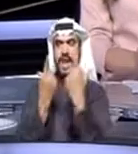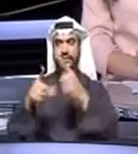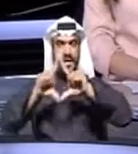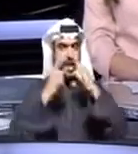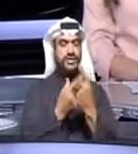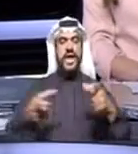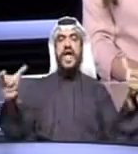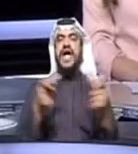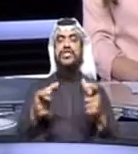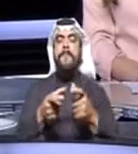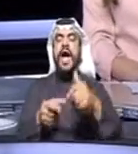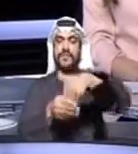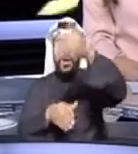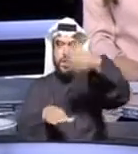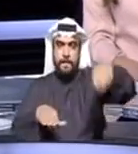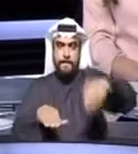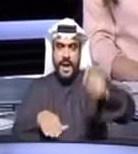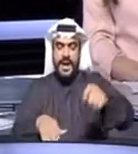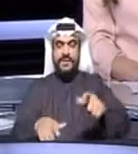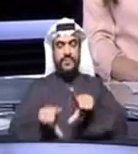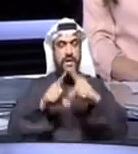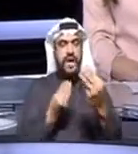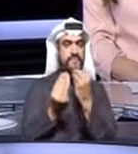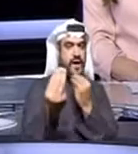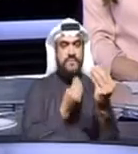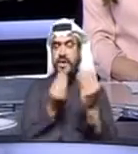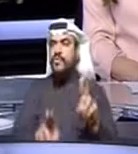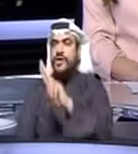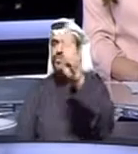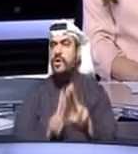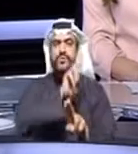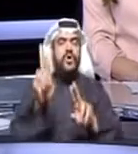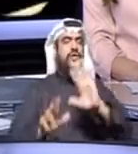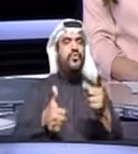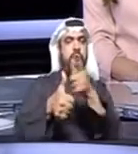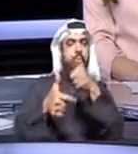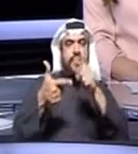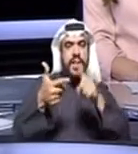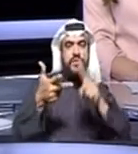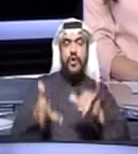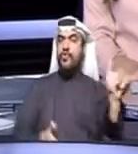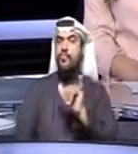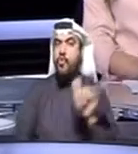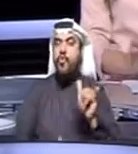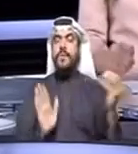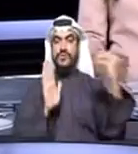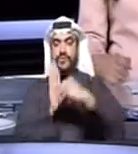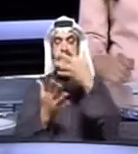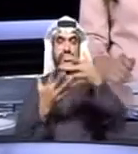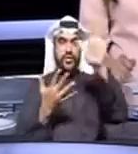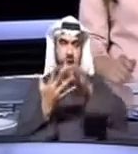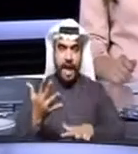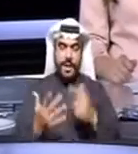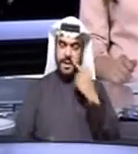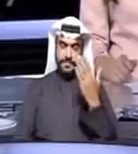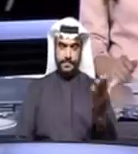عقد اجتماعاتها مع بداية الأسبوع، حيث تم بحث كل لجنة أولوياتها والمدرجة على جدول أعمالها.